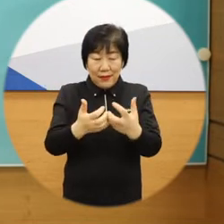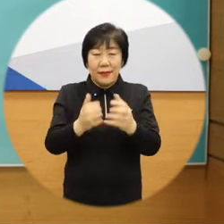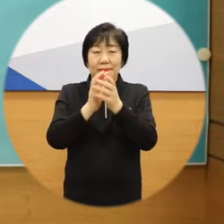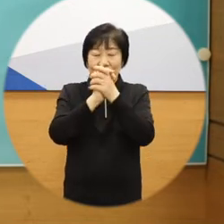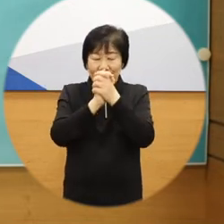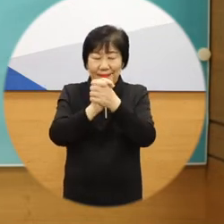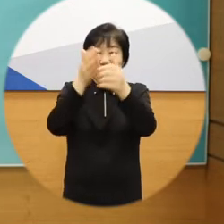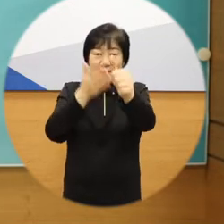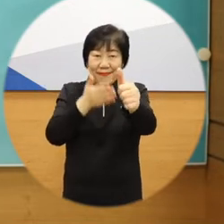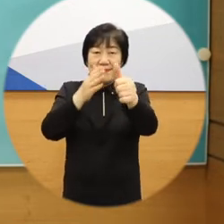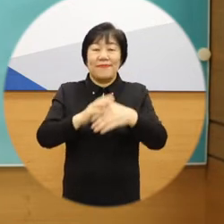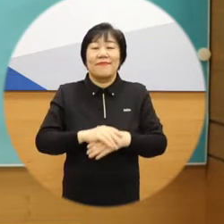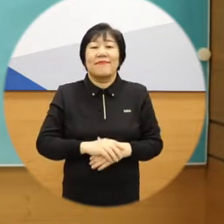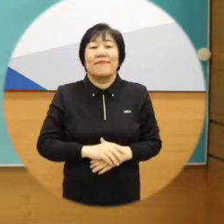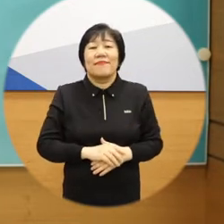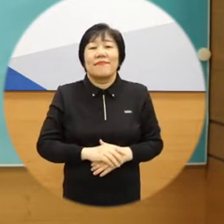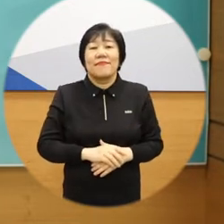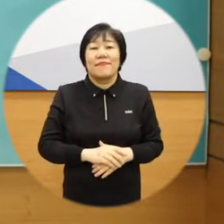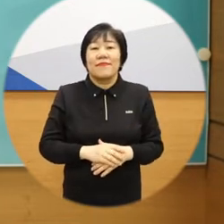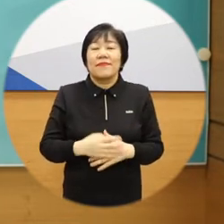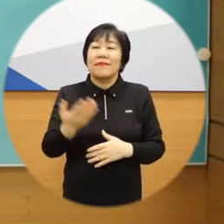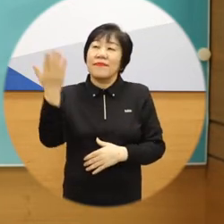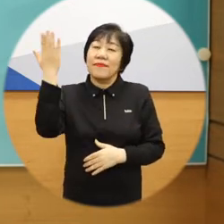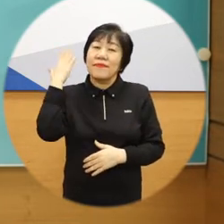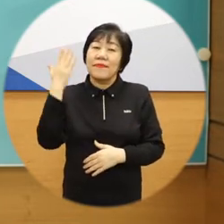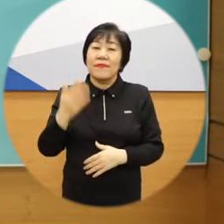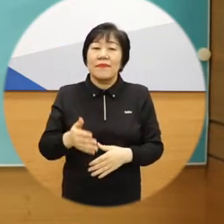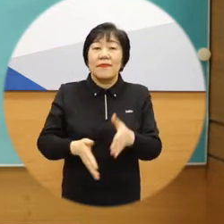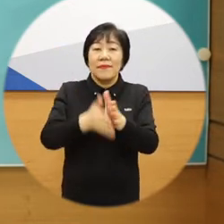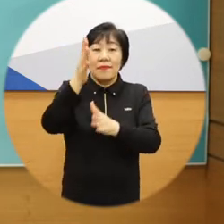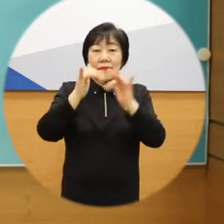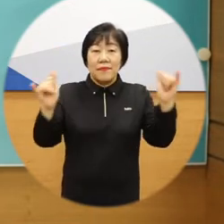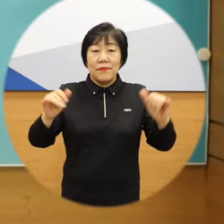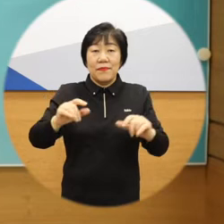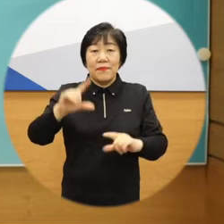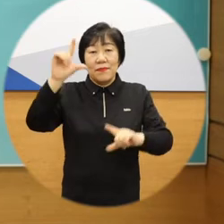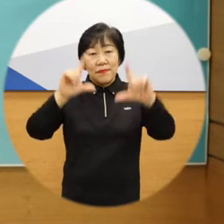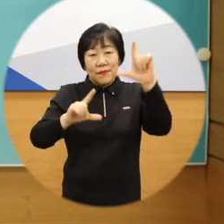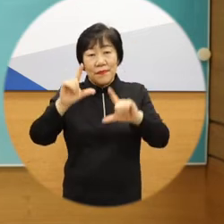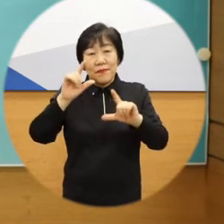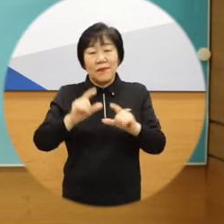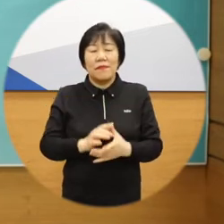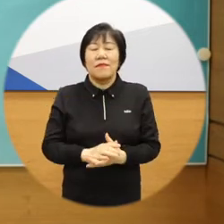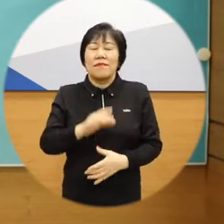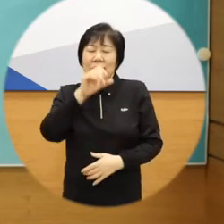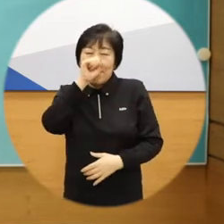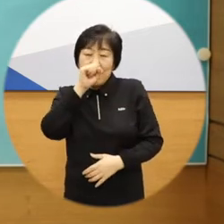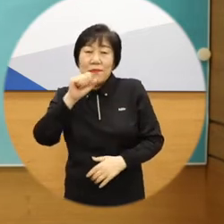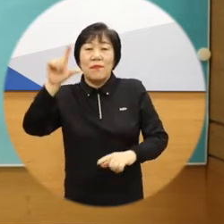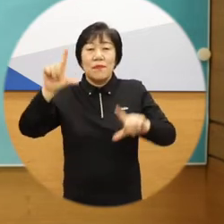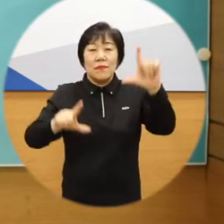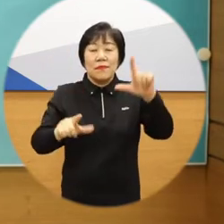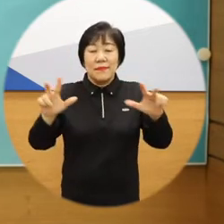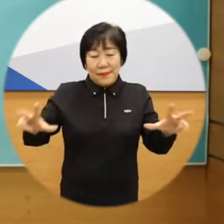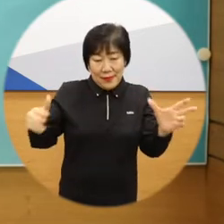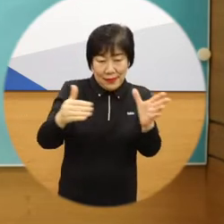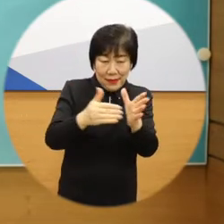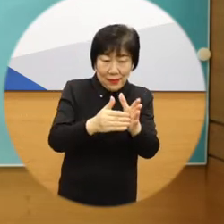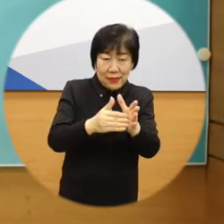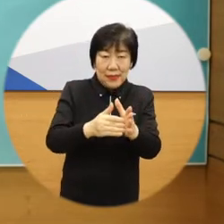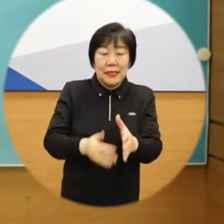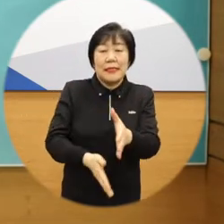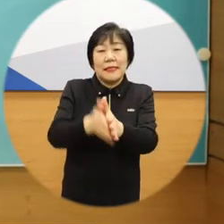기원합니다. 지난 시간 시민께서 보여주신 선한 연대의 힘은 지금까지